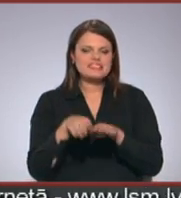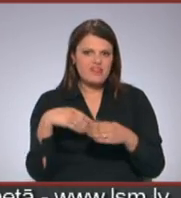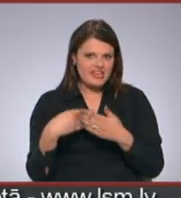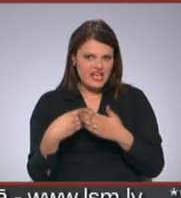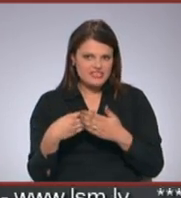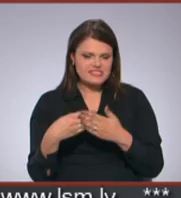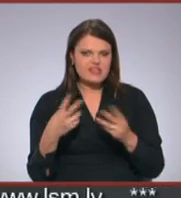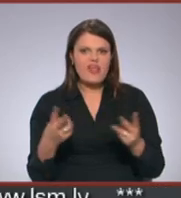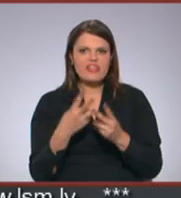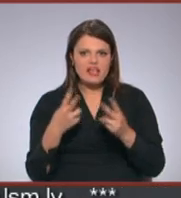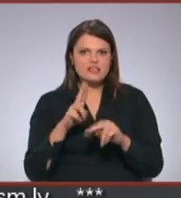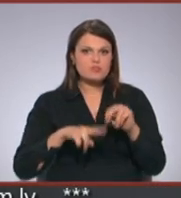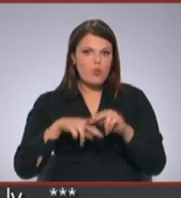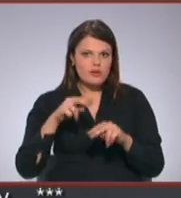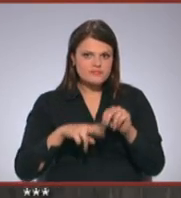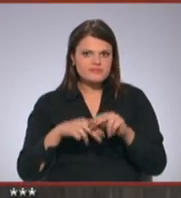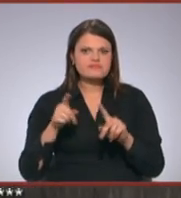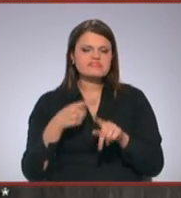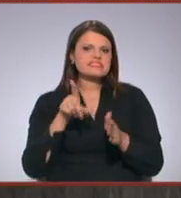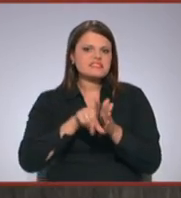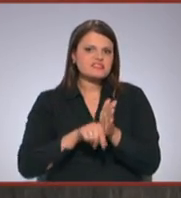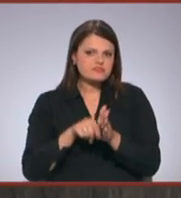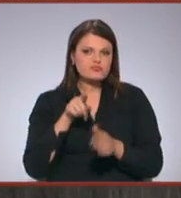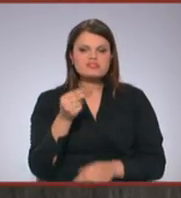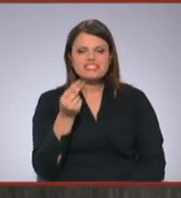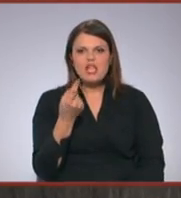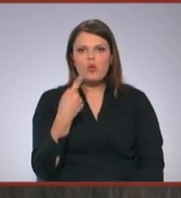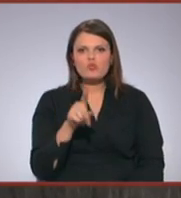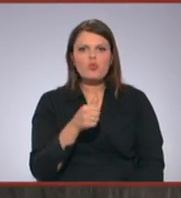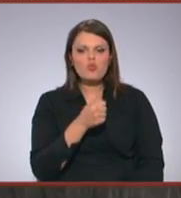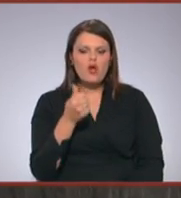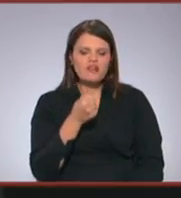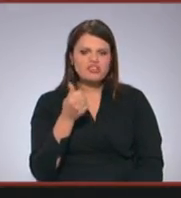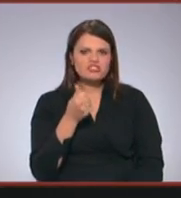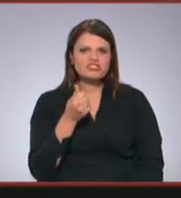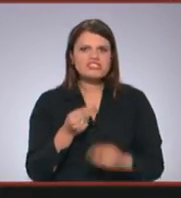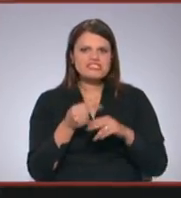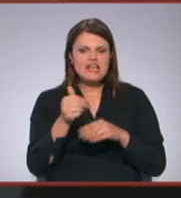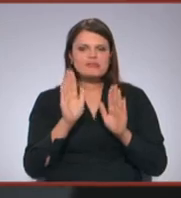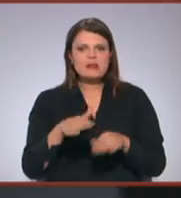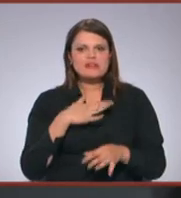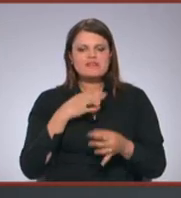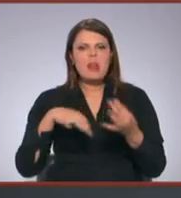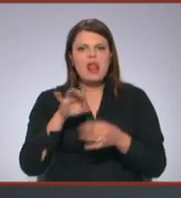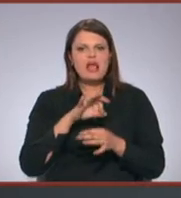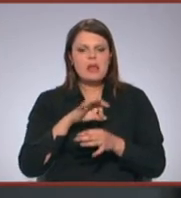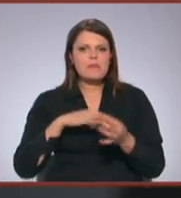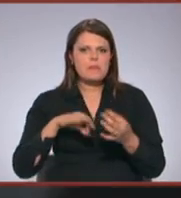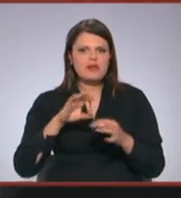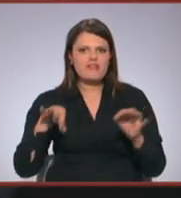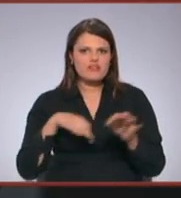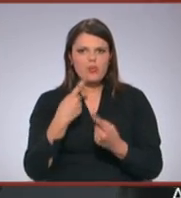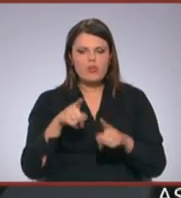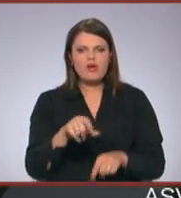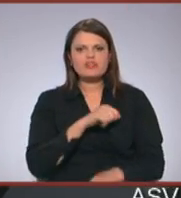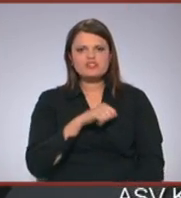cenā, tradicionāli būvniecībai pat lētāk. To naudu, ko viņš varbūt samaksā pa saviem liekiem kvadrātmetriem, par ko viņš pēc